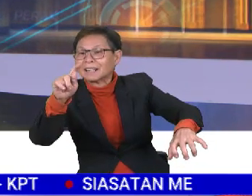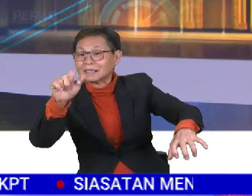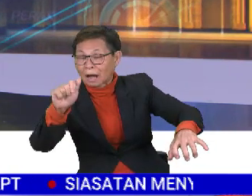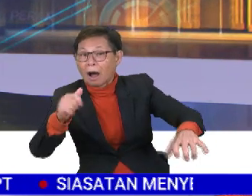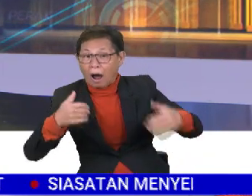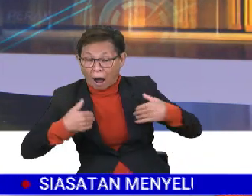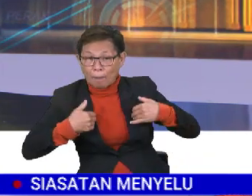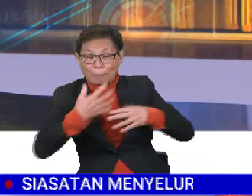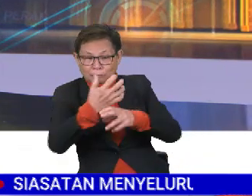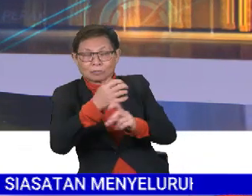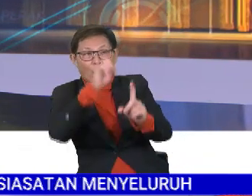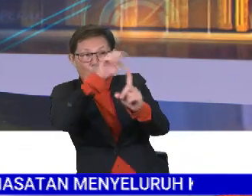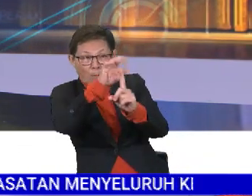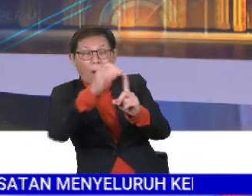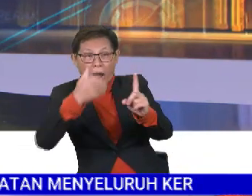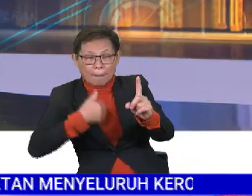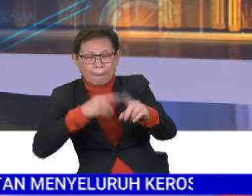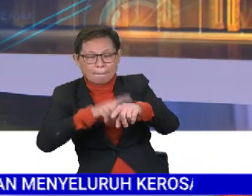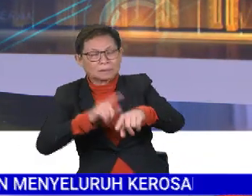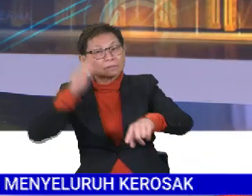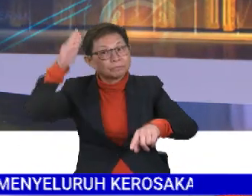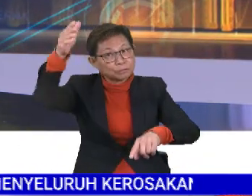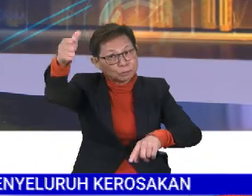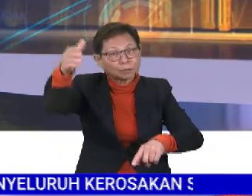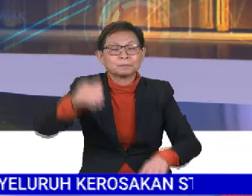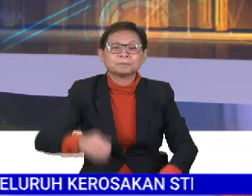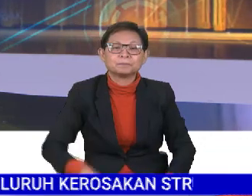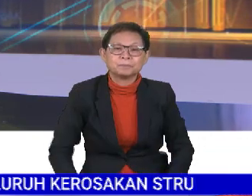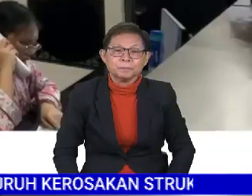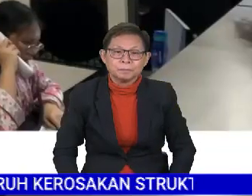memperoleh capaian internet berkenaan pada masa hadapan.